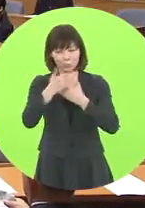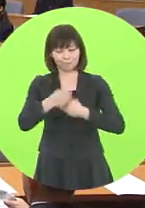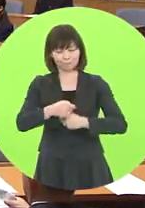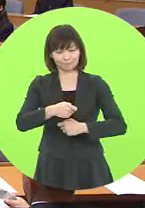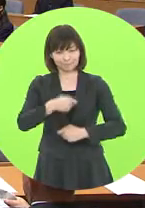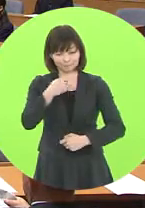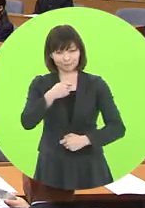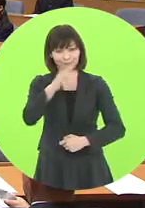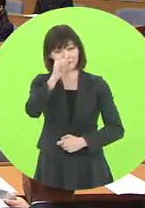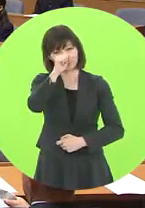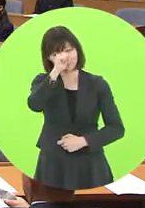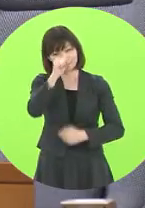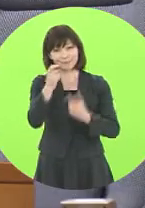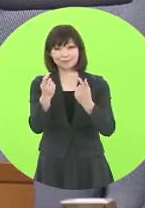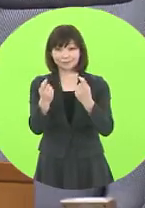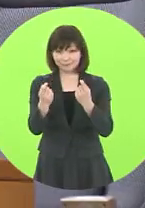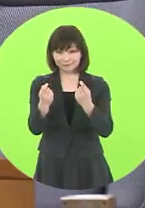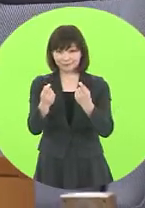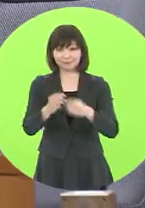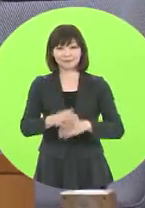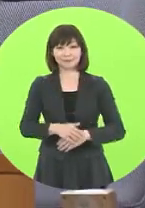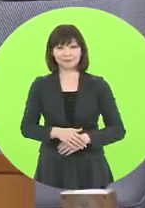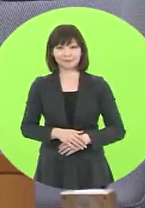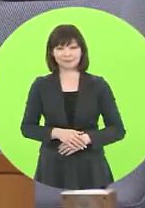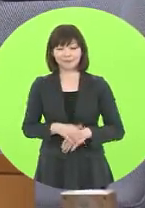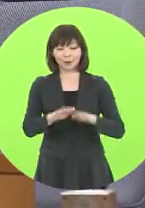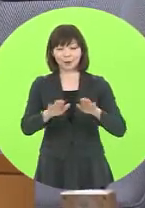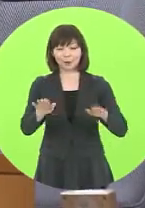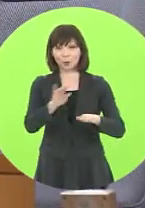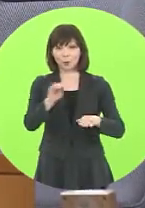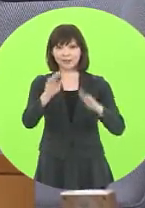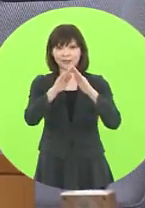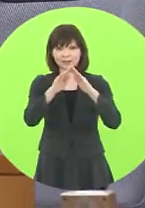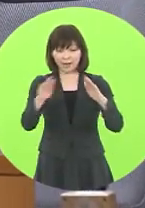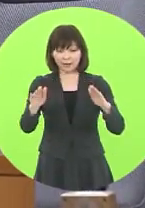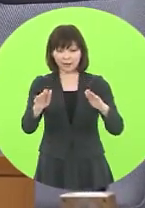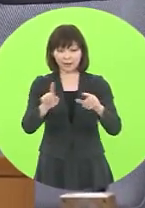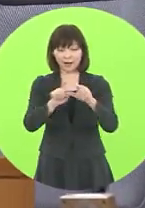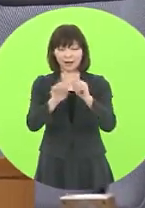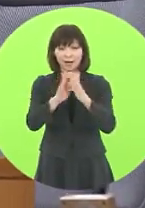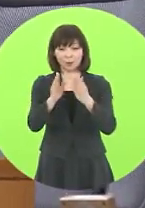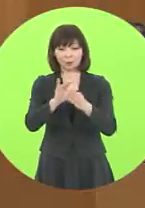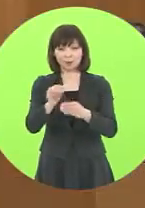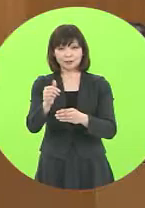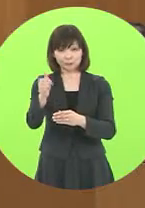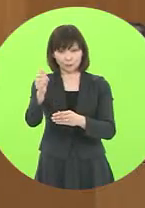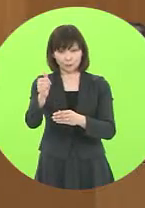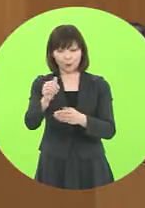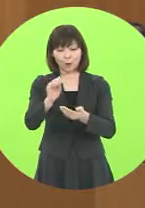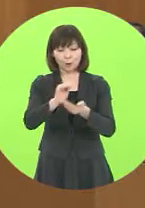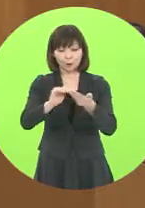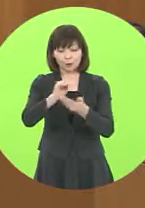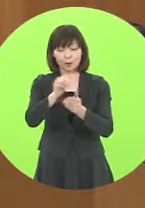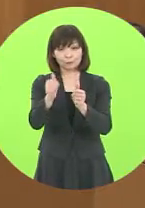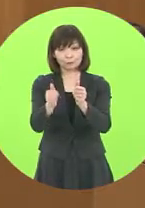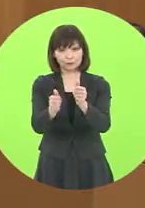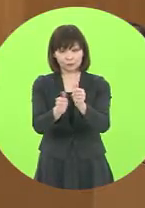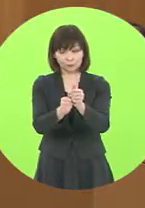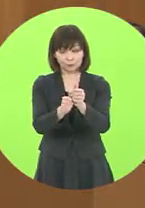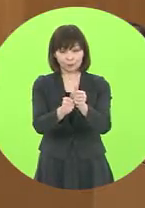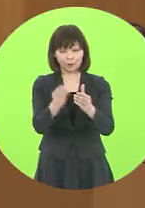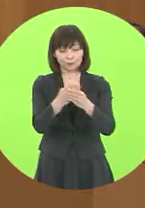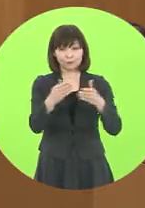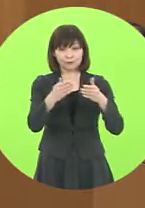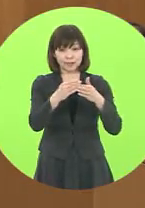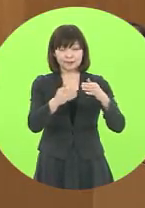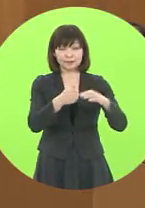象的だよね。子ども議会には中本議長をはじめ、児玉副議長や湯崎知